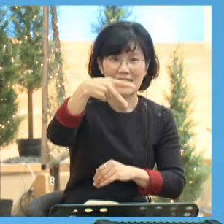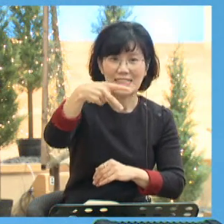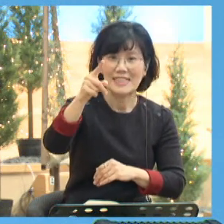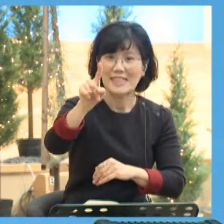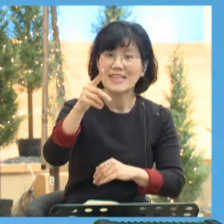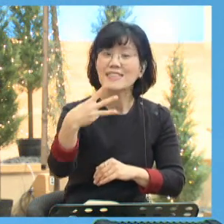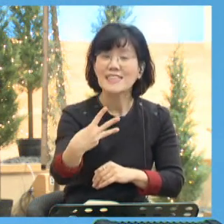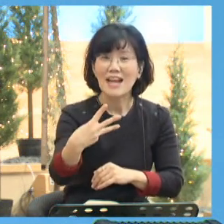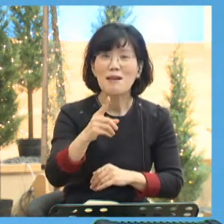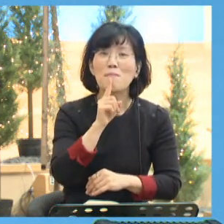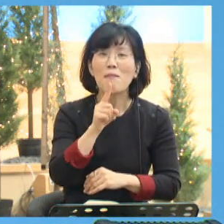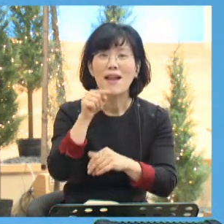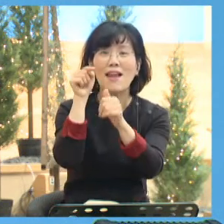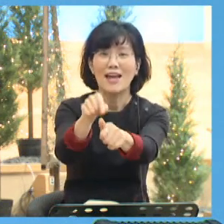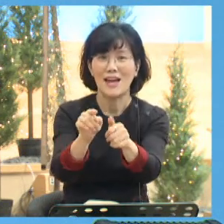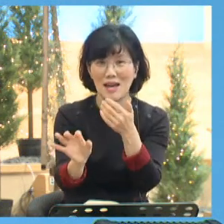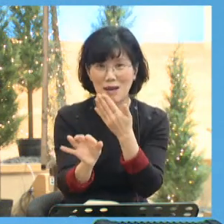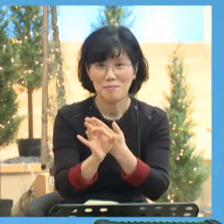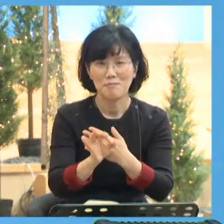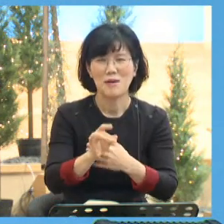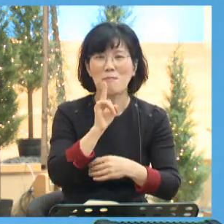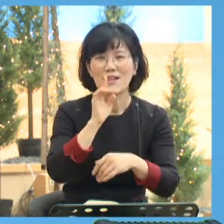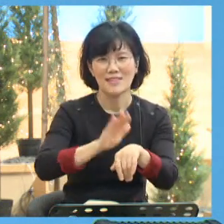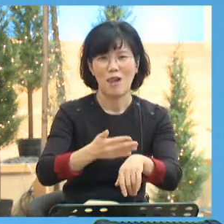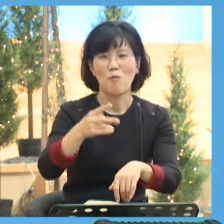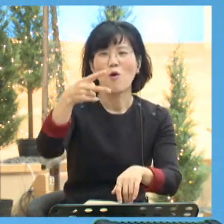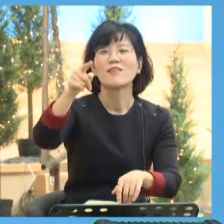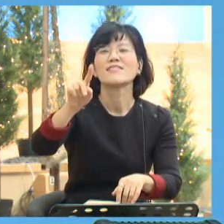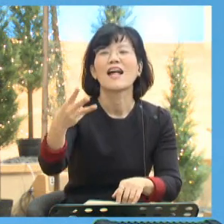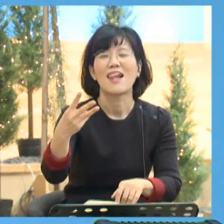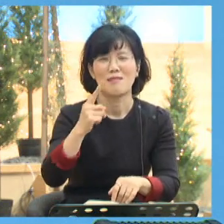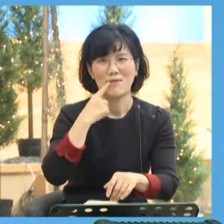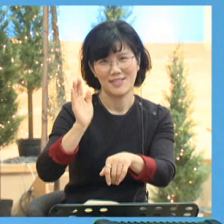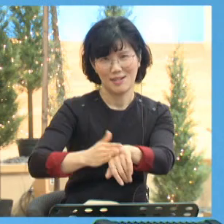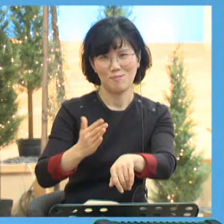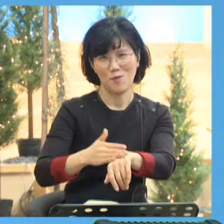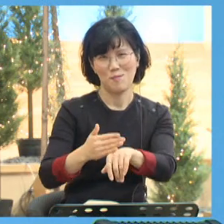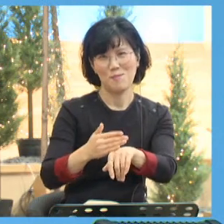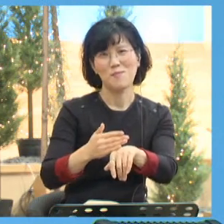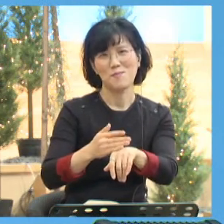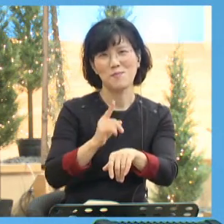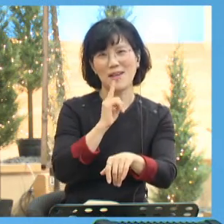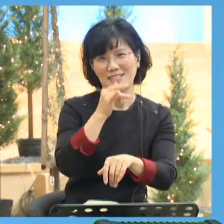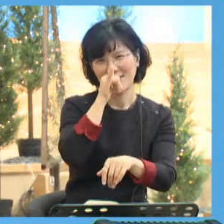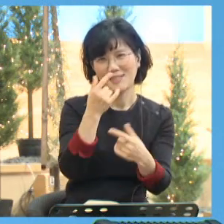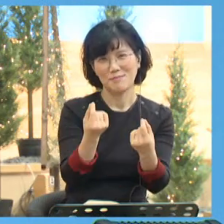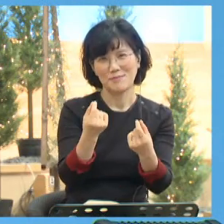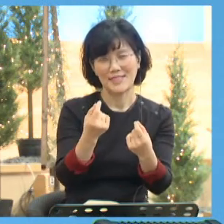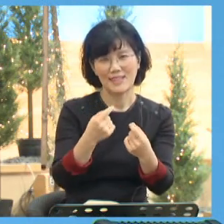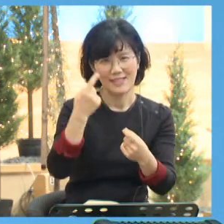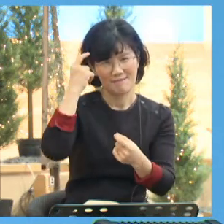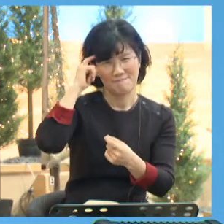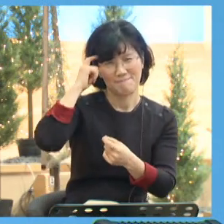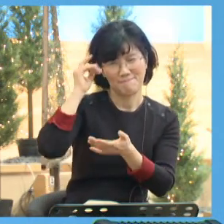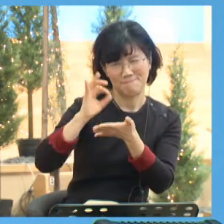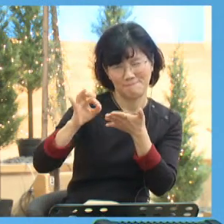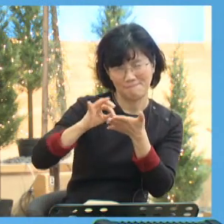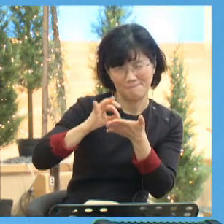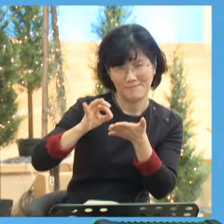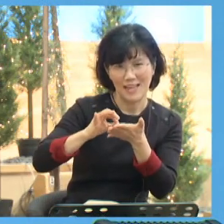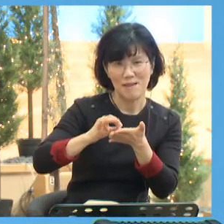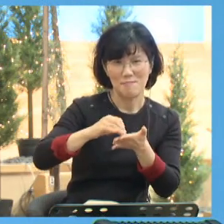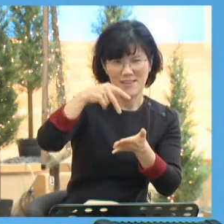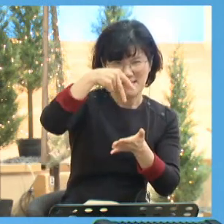뭐라고 해야 합니까 살이 라고 얘기하는 살살 잘 살살 이제 의식을 하고 대답함